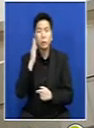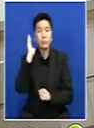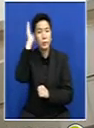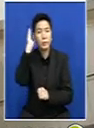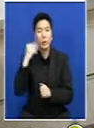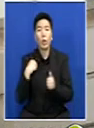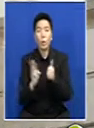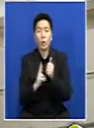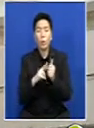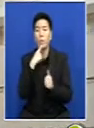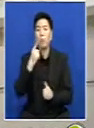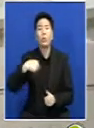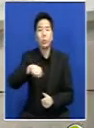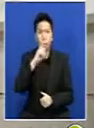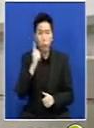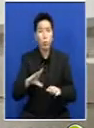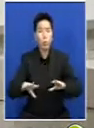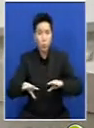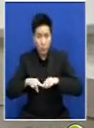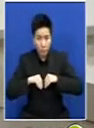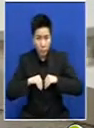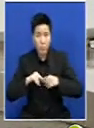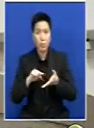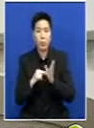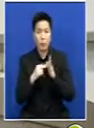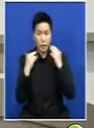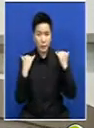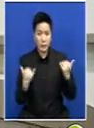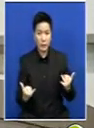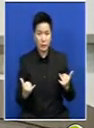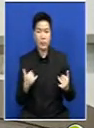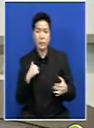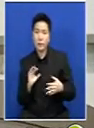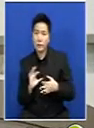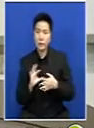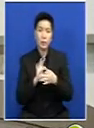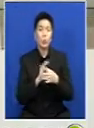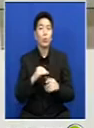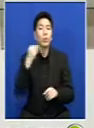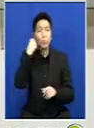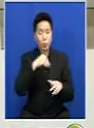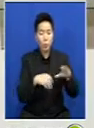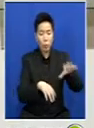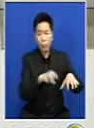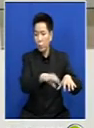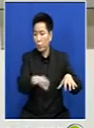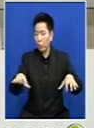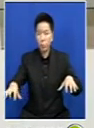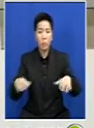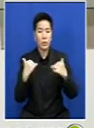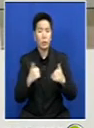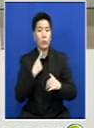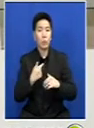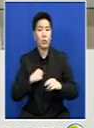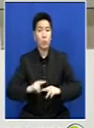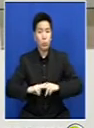าทุกฝ่ายควรจะยอมรับคำวินิจฉัยเพราะว่าคำวินิจฉัยนี้มีผลผูกพันกับทุกองค์กรโดยส่วนตัวครับบอกว่